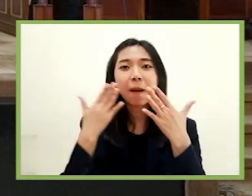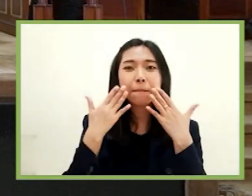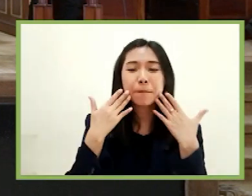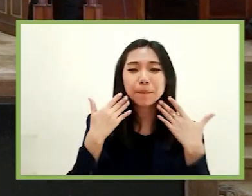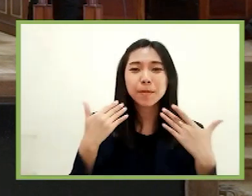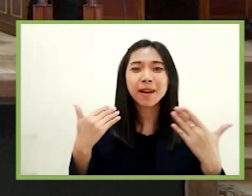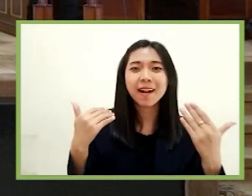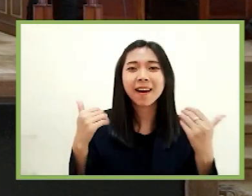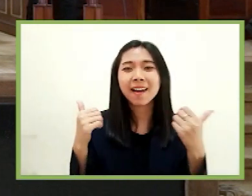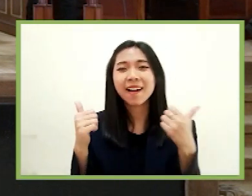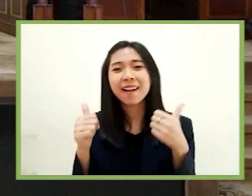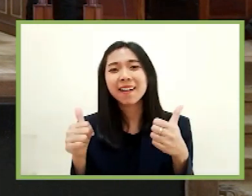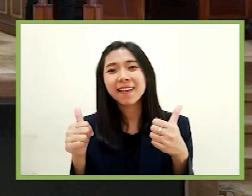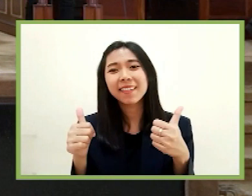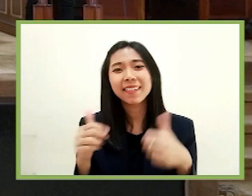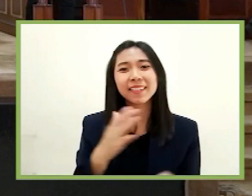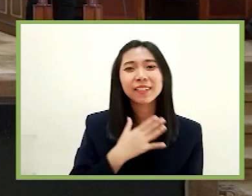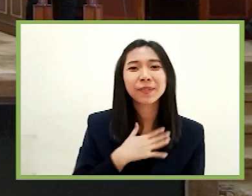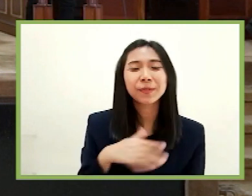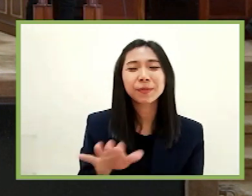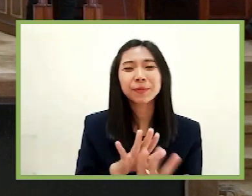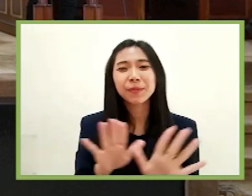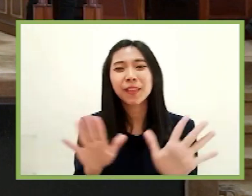yang badai